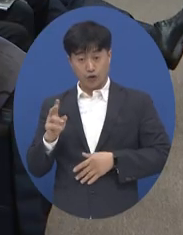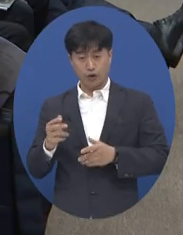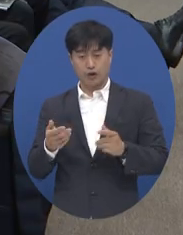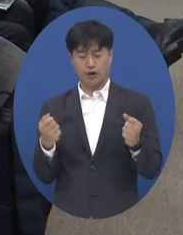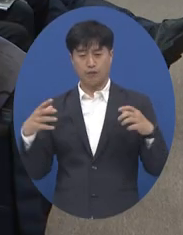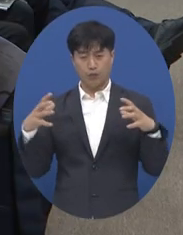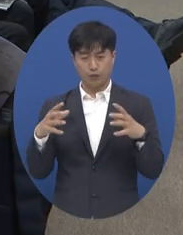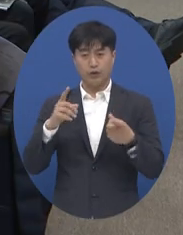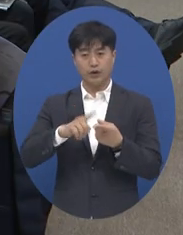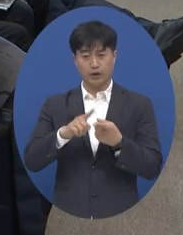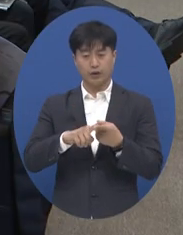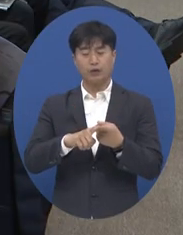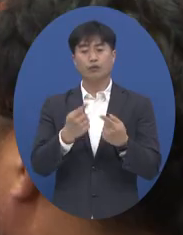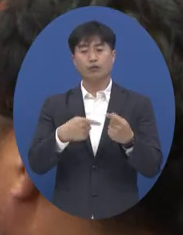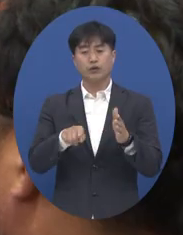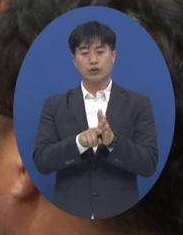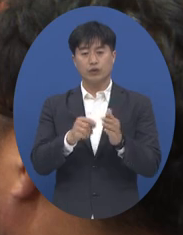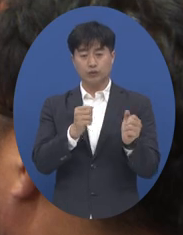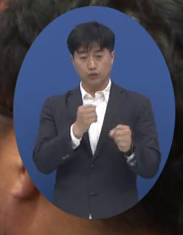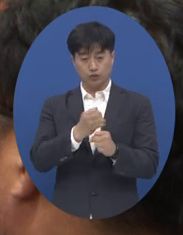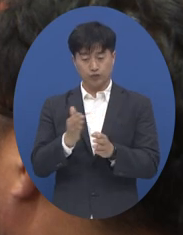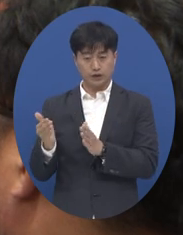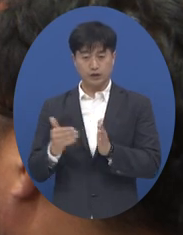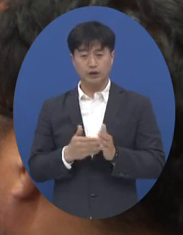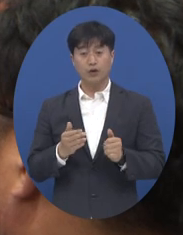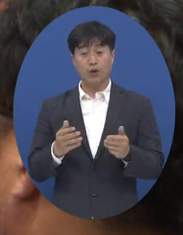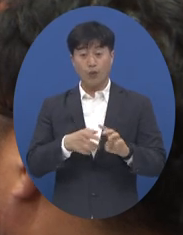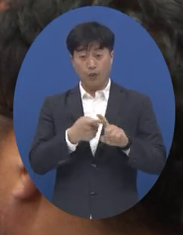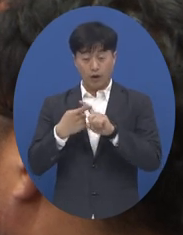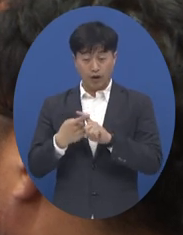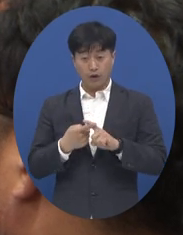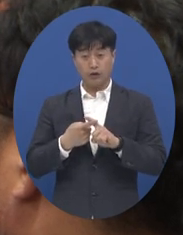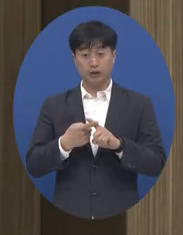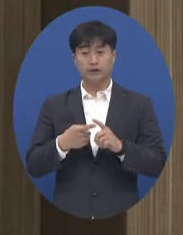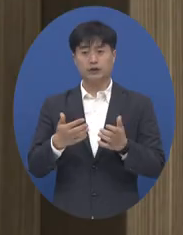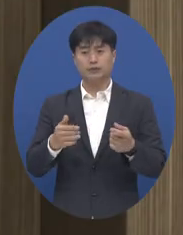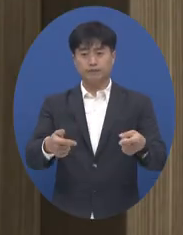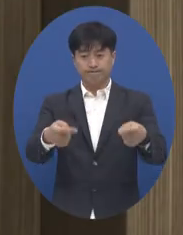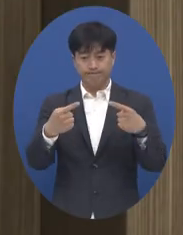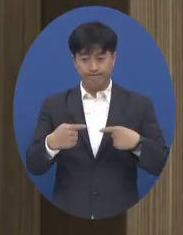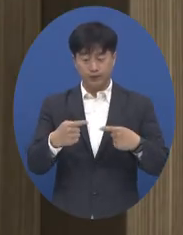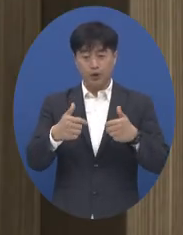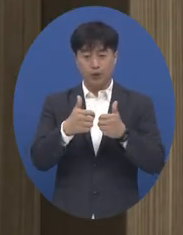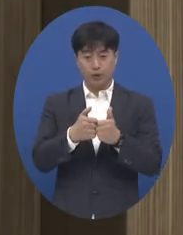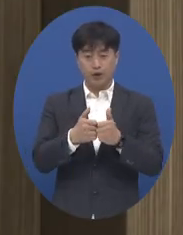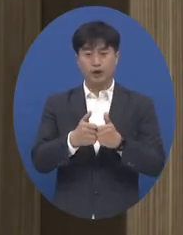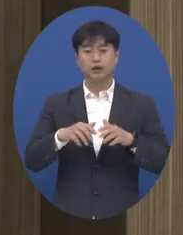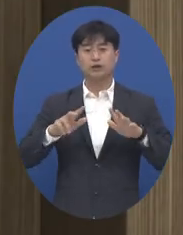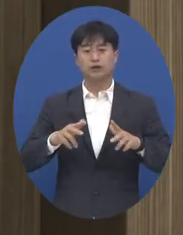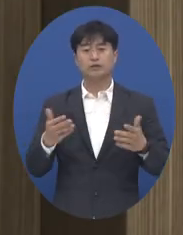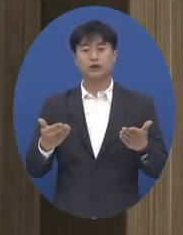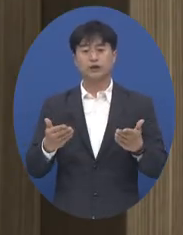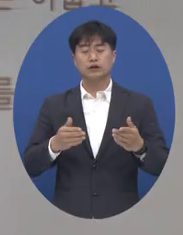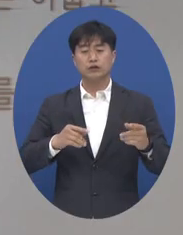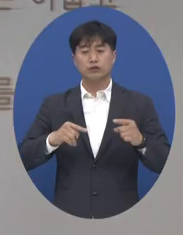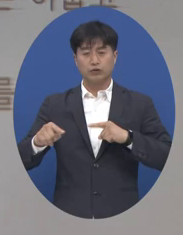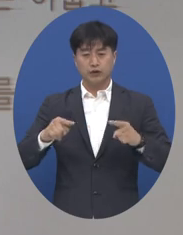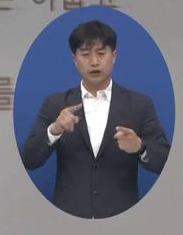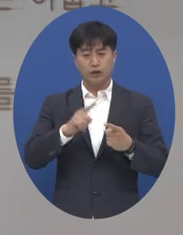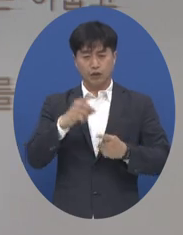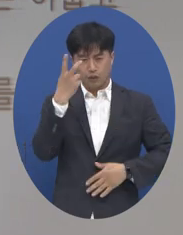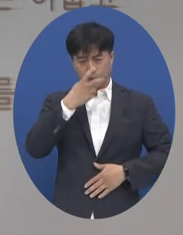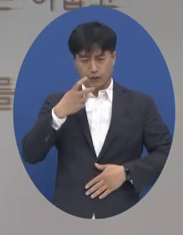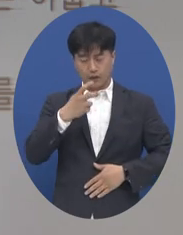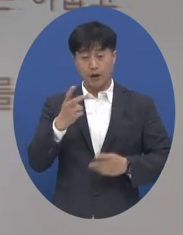마련됐습니다 노동 관련 단체와 노동 정책 담당자 등이 참석한 포럼에서는 현 노동 정책을 진단하고